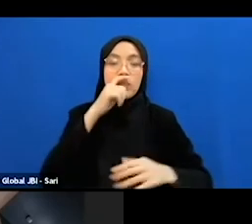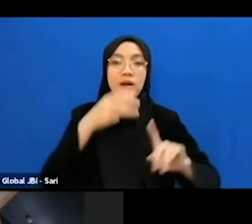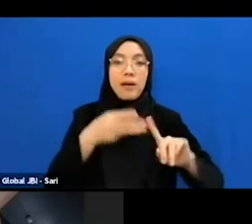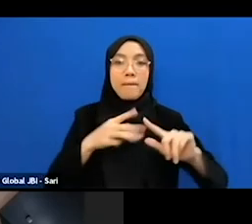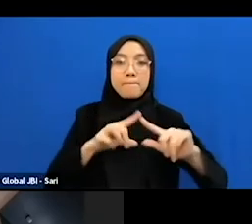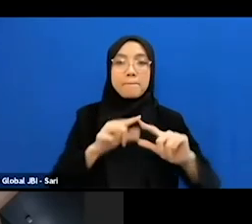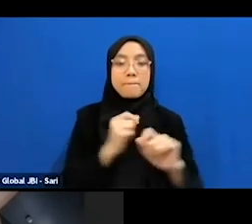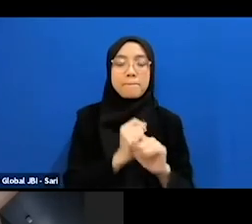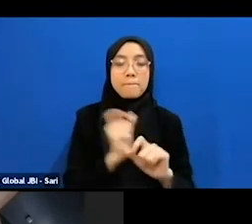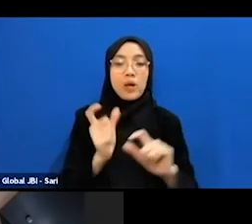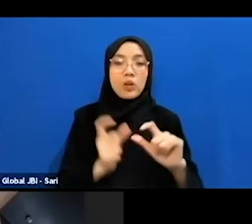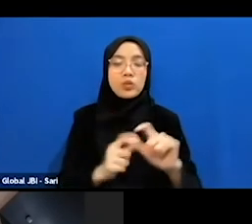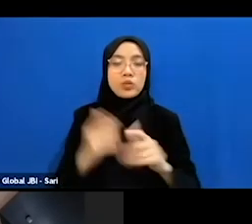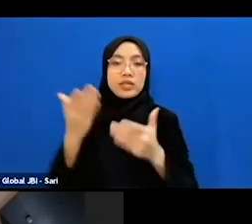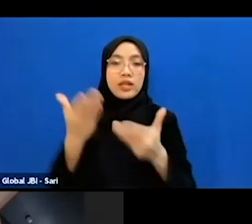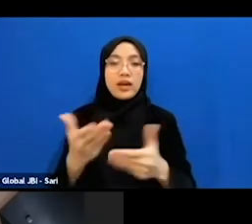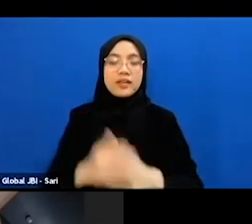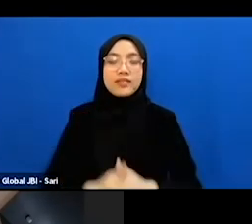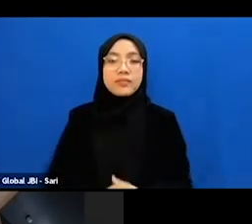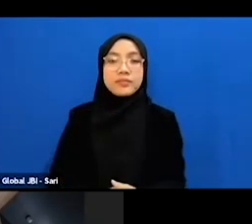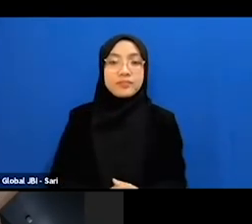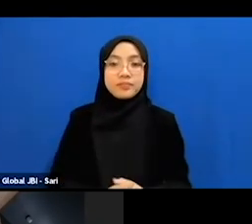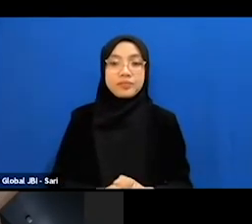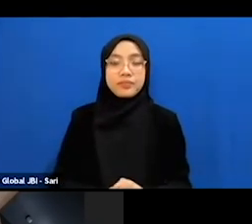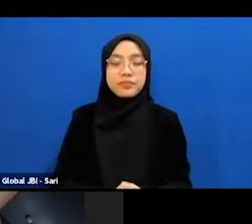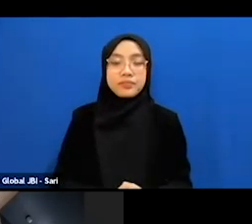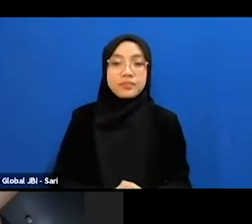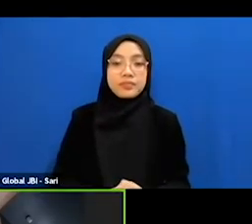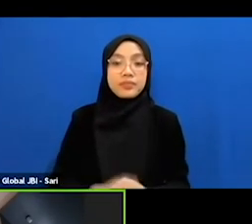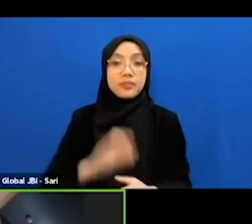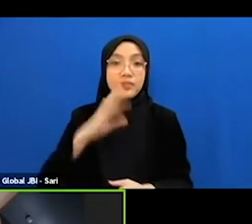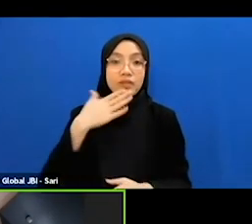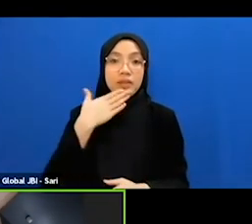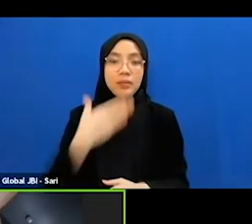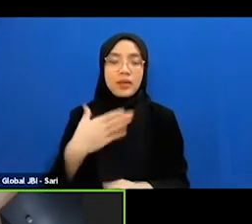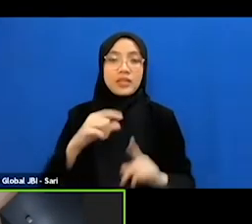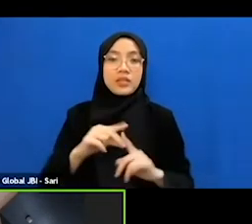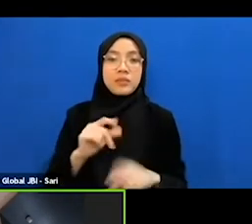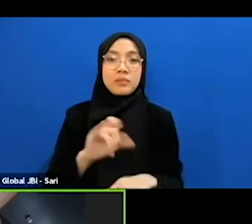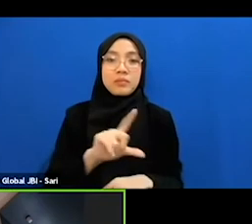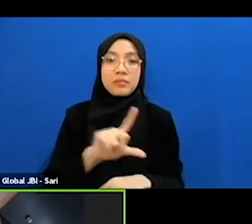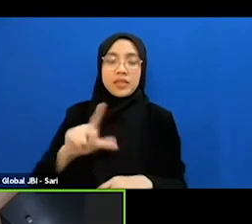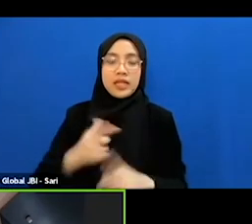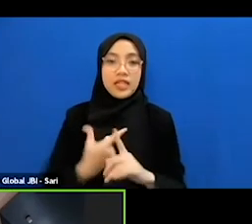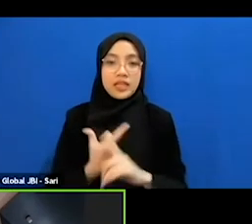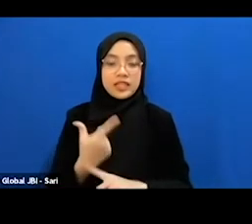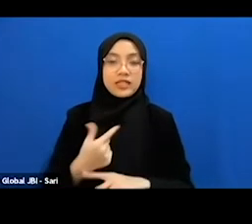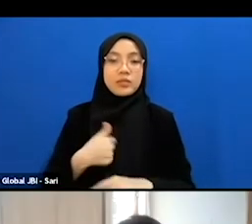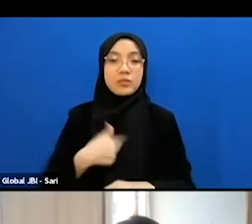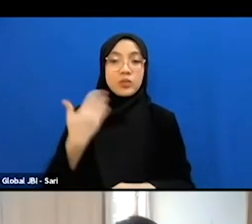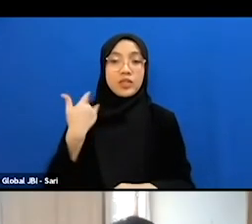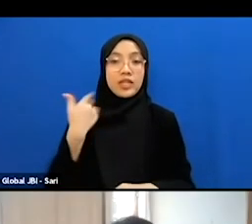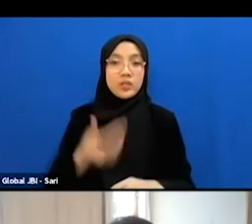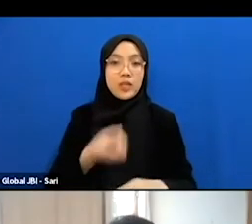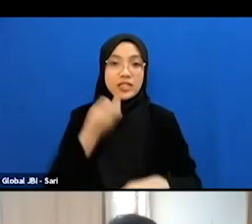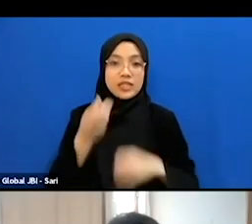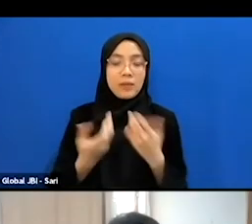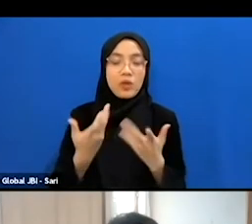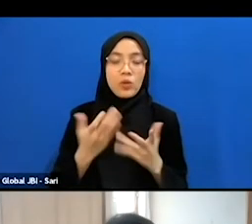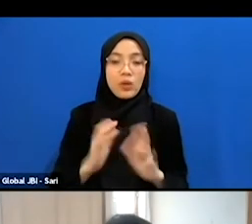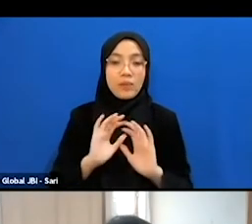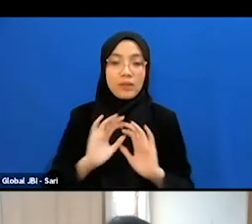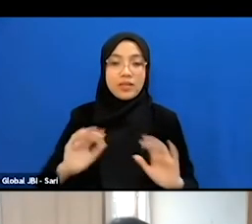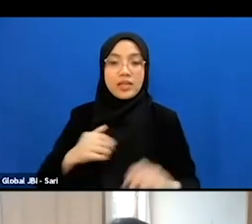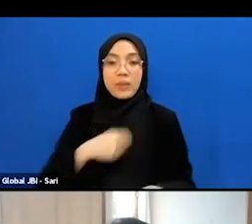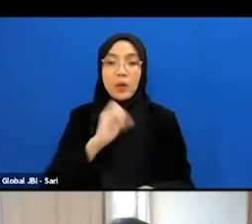bagus saya persilahkan duduk bapak Oke makasih bang pilih segera tadi sudah banyak sekali disampaikan dan